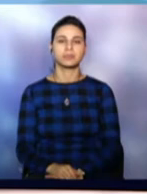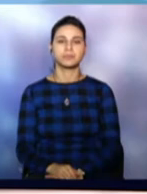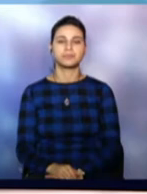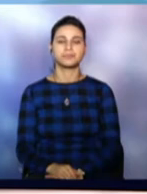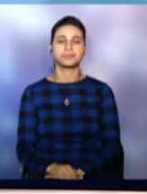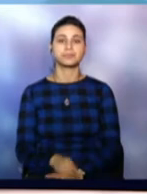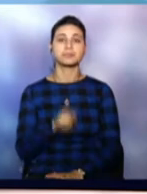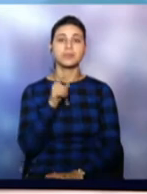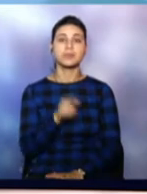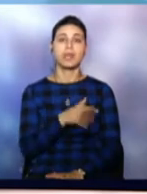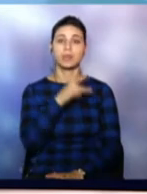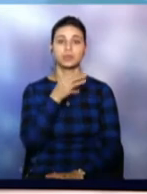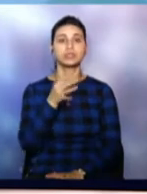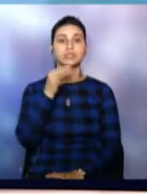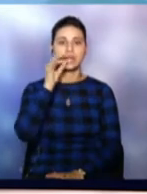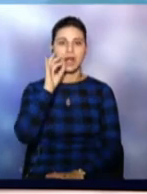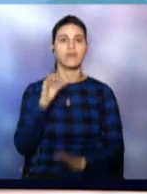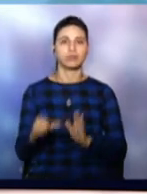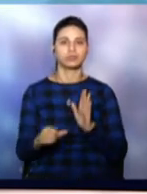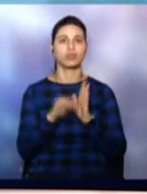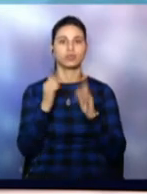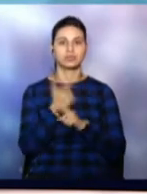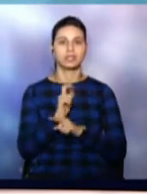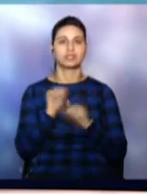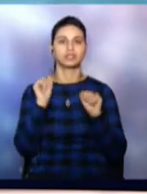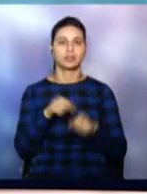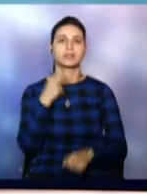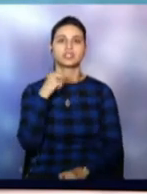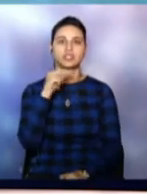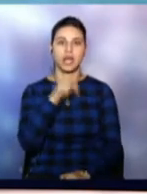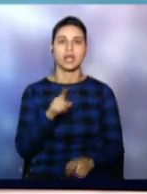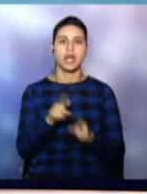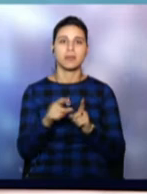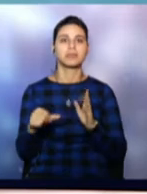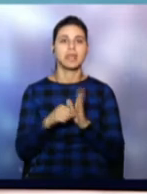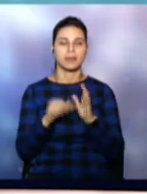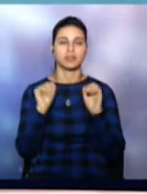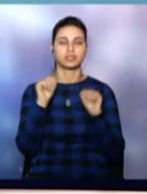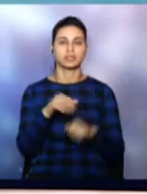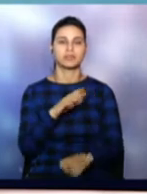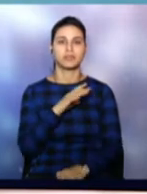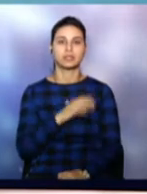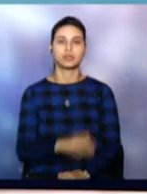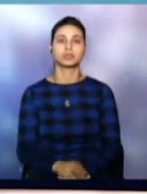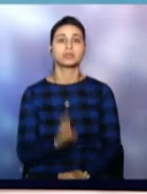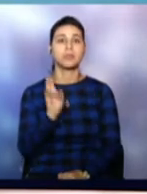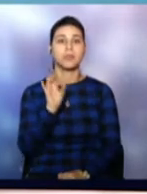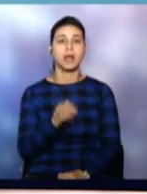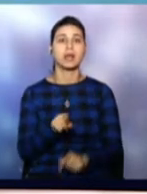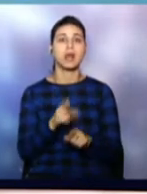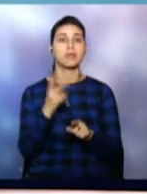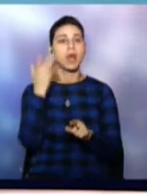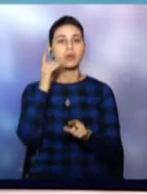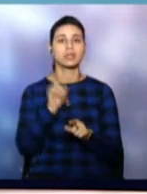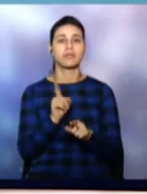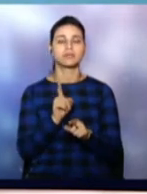შემთხვევაში ყავა ან თქვა ჩაი შეიძლება იყოს როგორც ამხმარე მატონიზირებელი საშუალება, მაგრამ არ უნდა